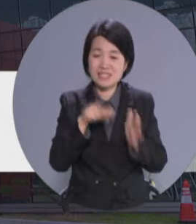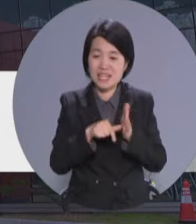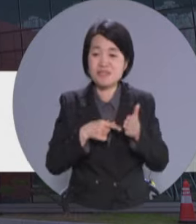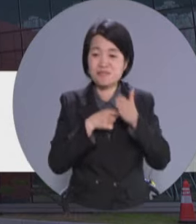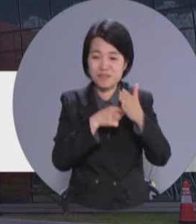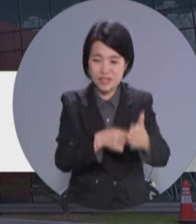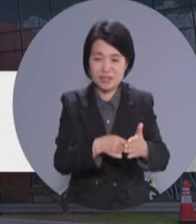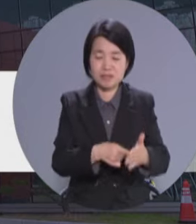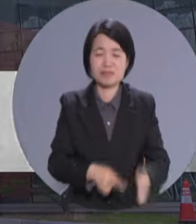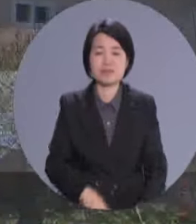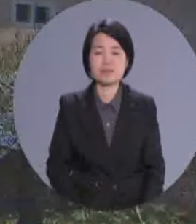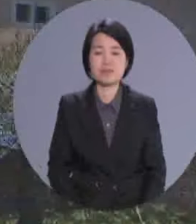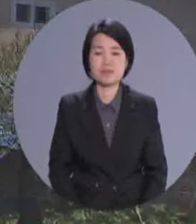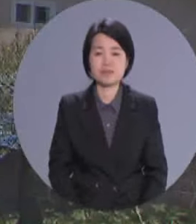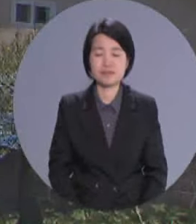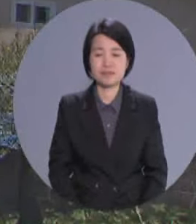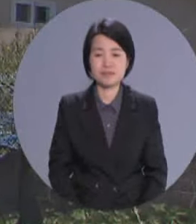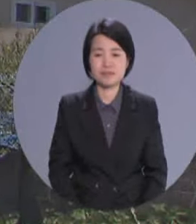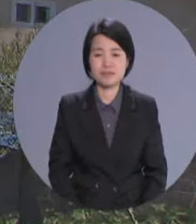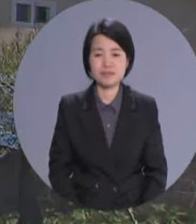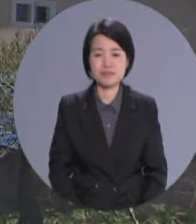보도합니다.